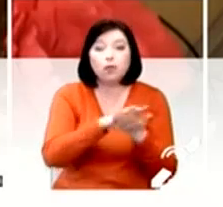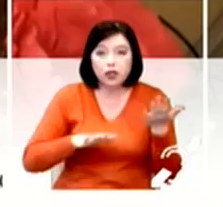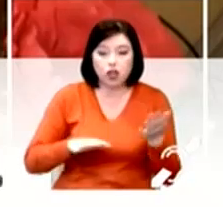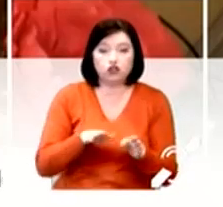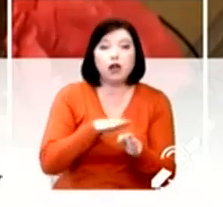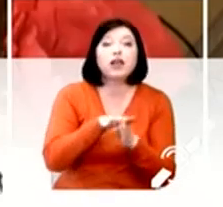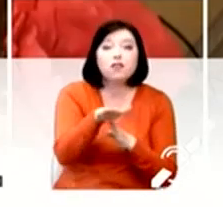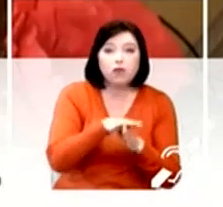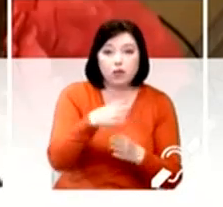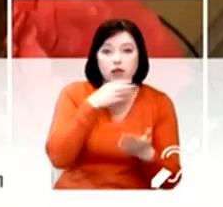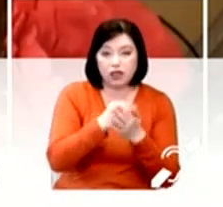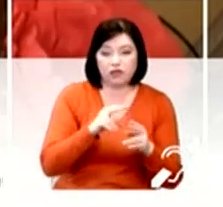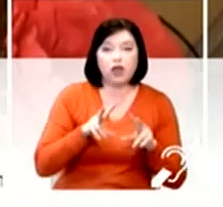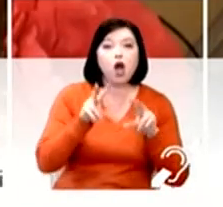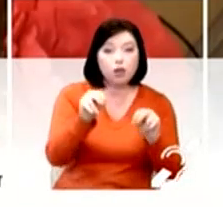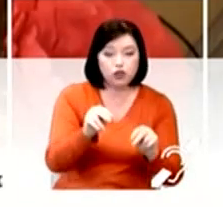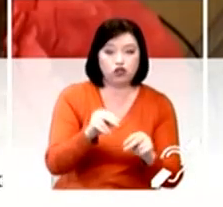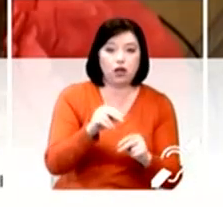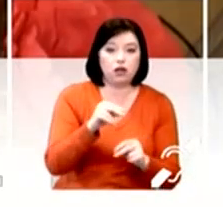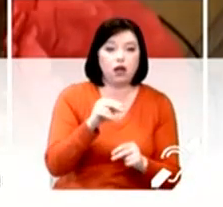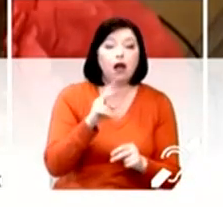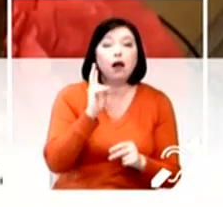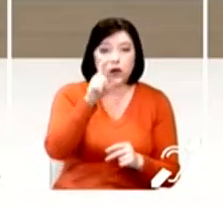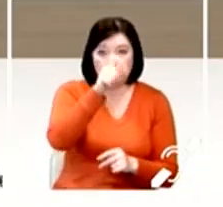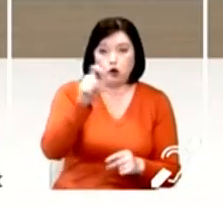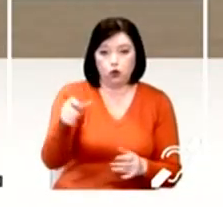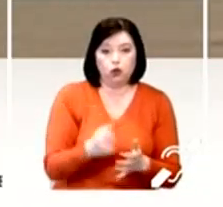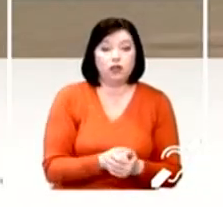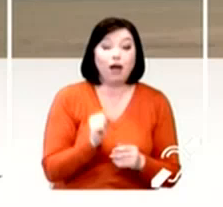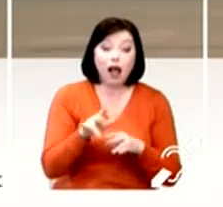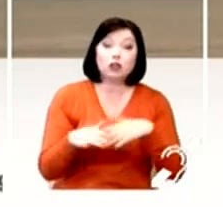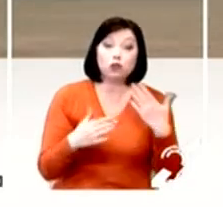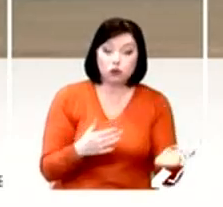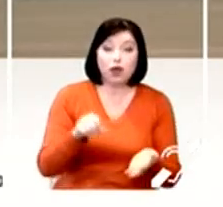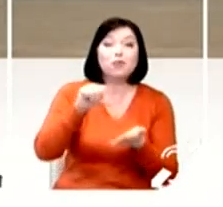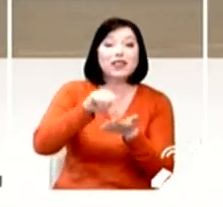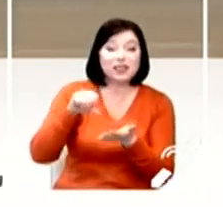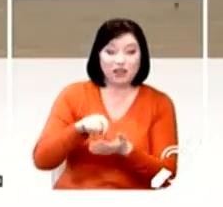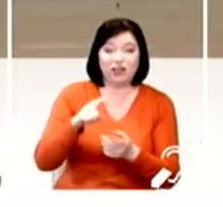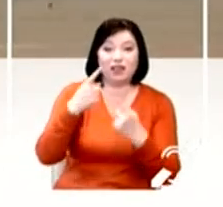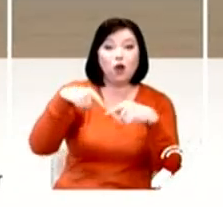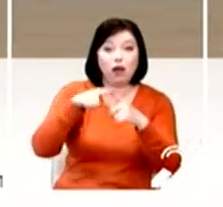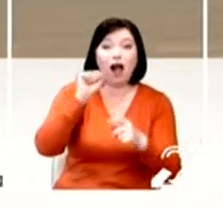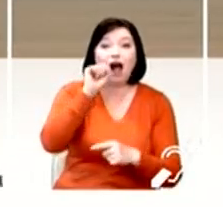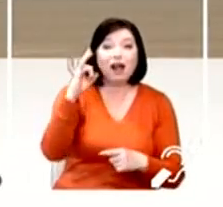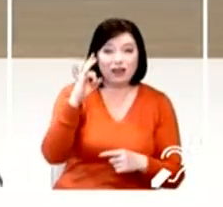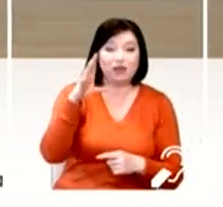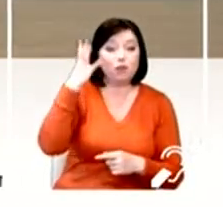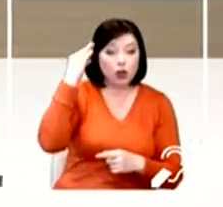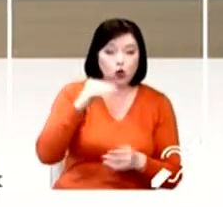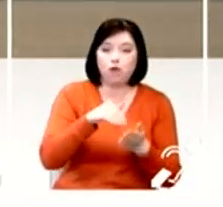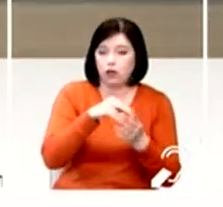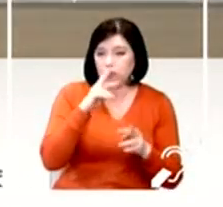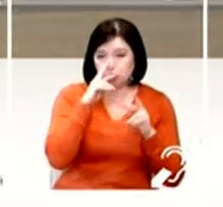onora obligațiunile față de cetățeni. De cealaltă parte, reprezentanții companiei aeriene